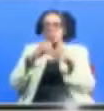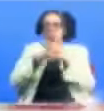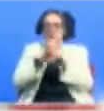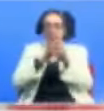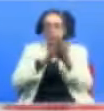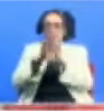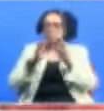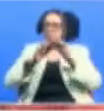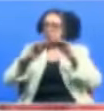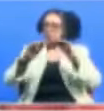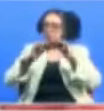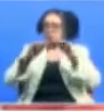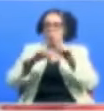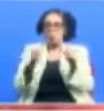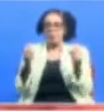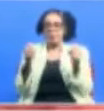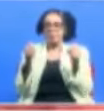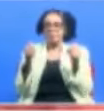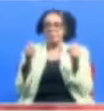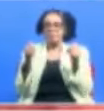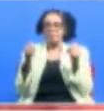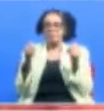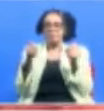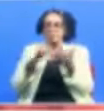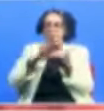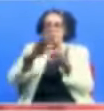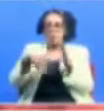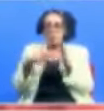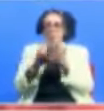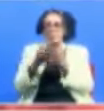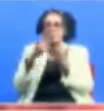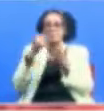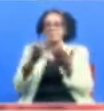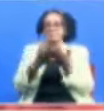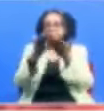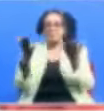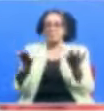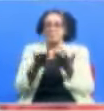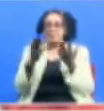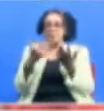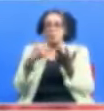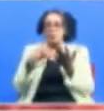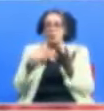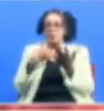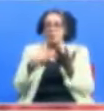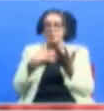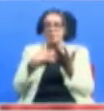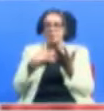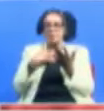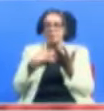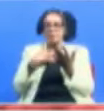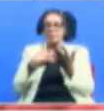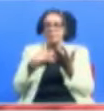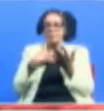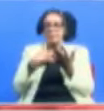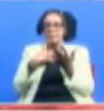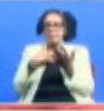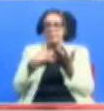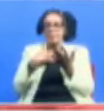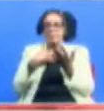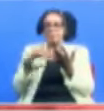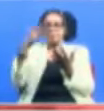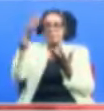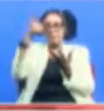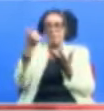zinaendeshwa ipasavyo. So waliobaki wote wataingia kwa kila vile vyuo vingine vinavyoitwa vya anuai, kwa